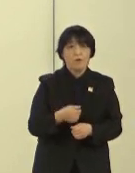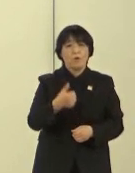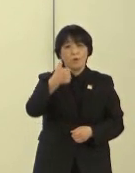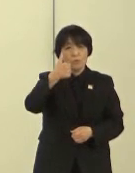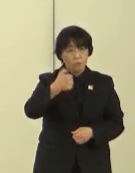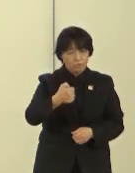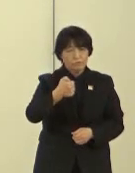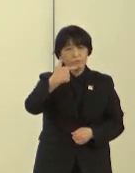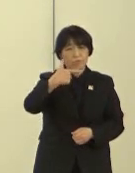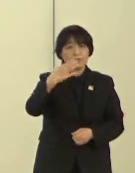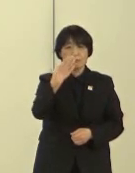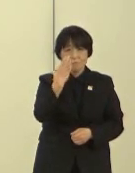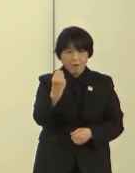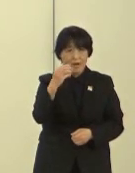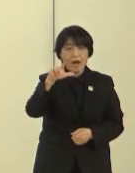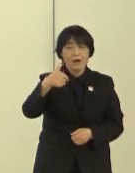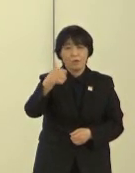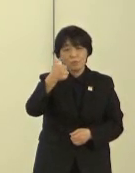件の